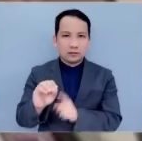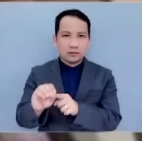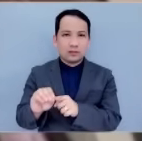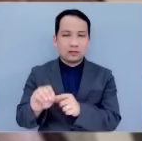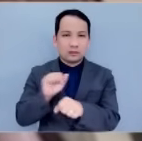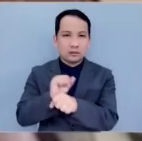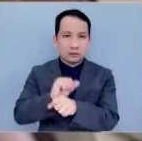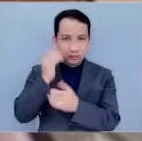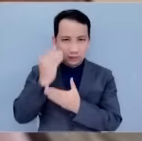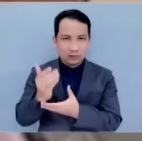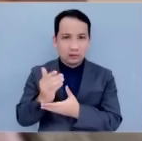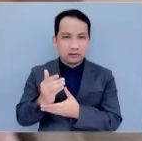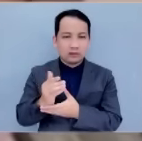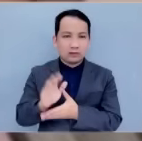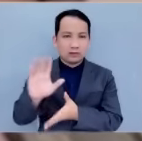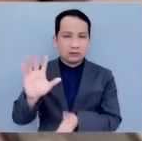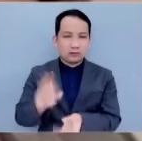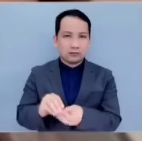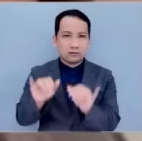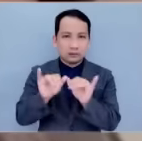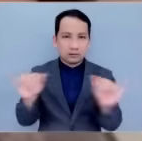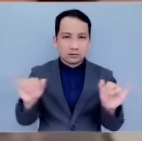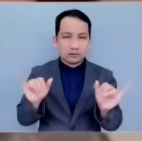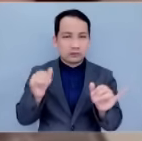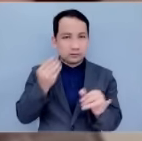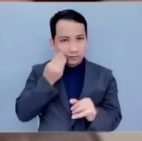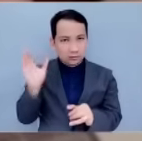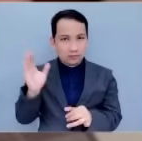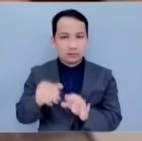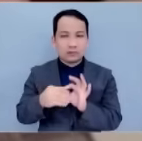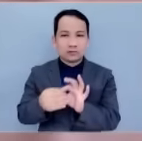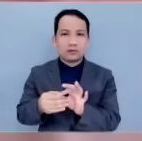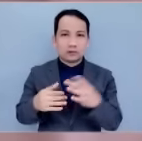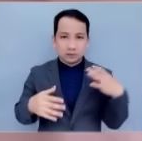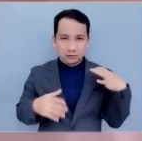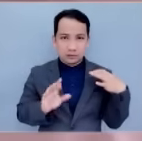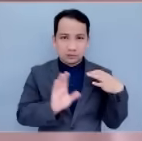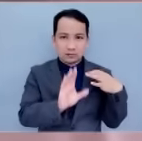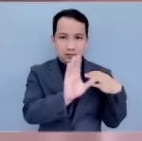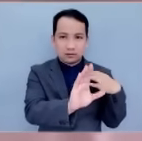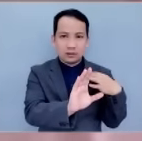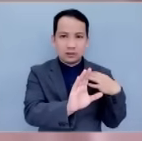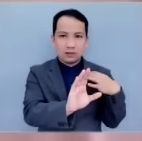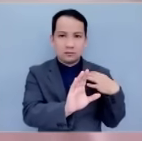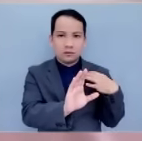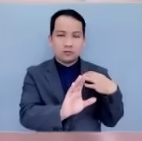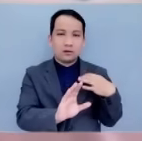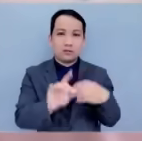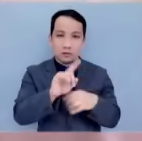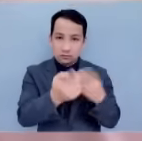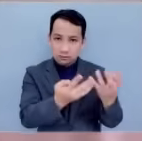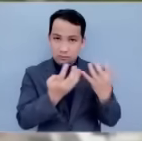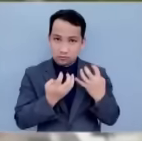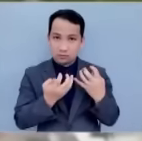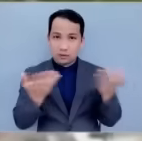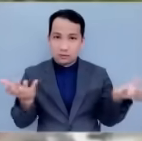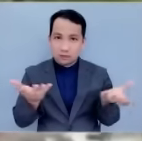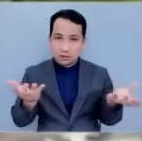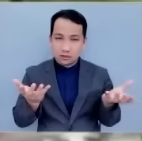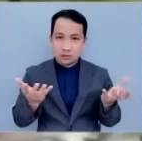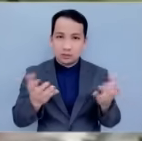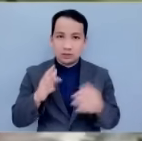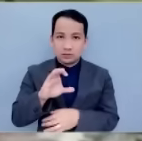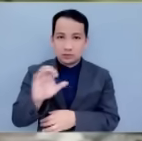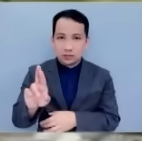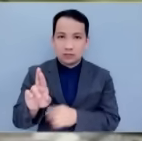ng kanyang nobyo para sabay na silang umuwi. Habang naghihintay, nagtanong siya sa mga suspect kung nasaan ang banyo.